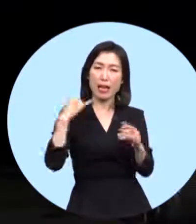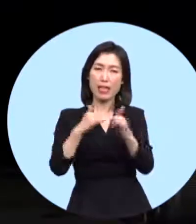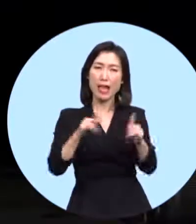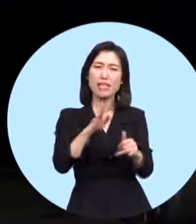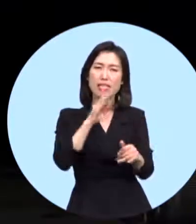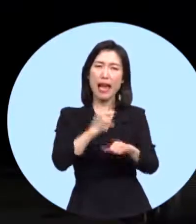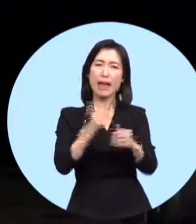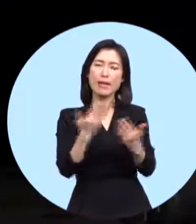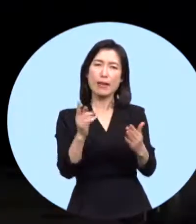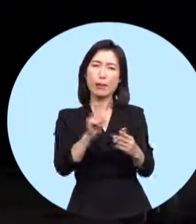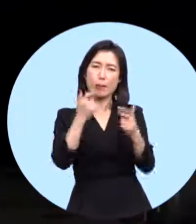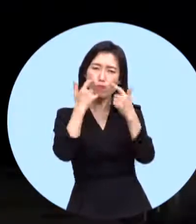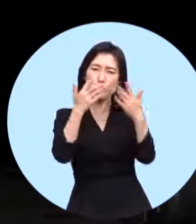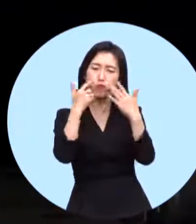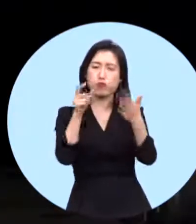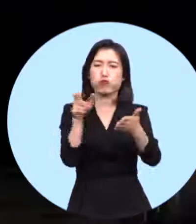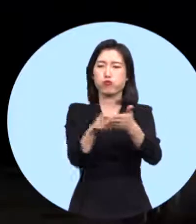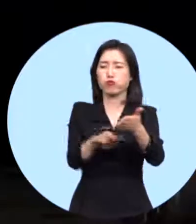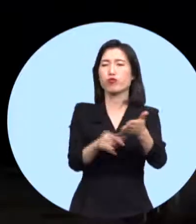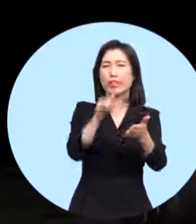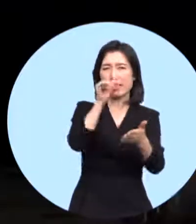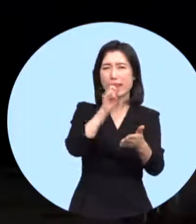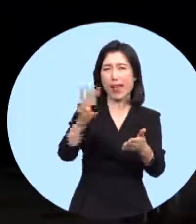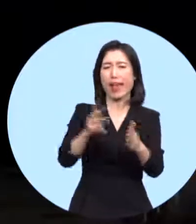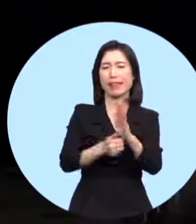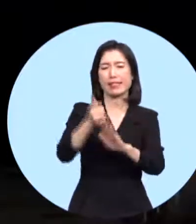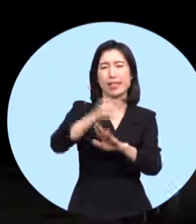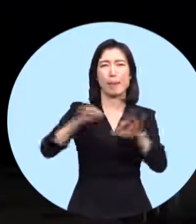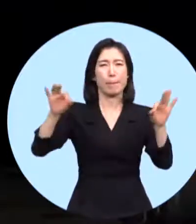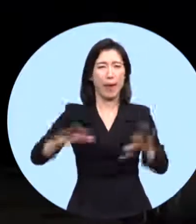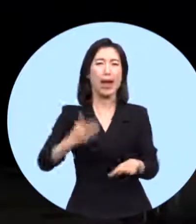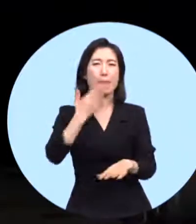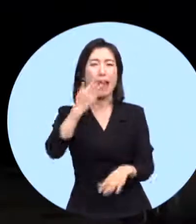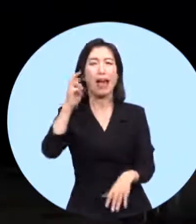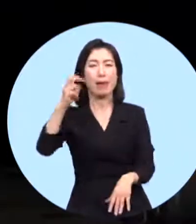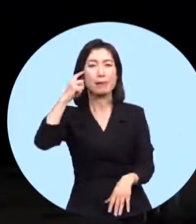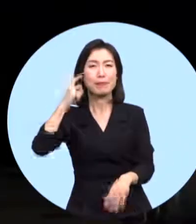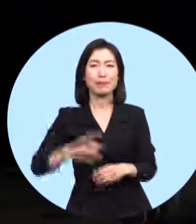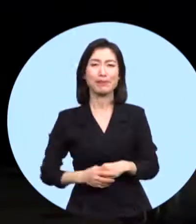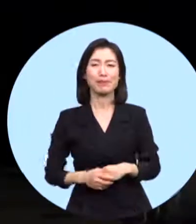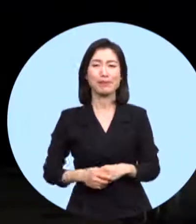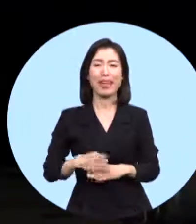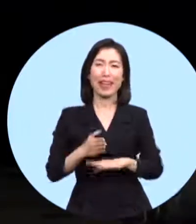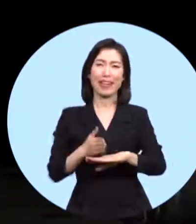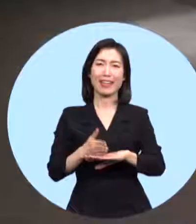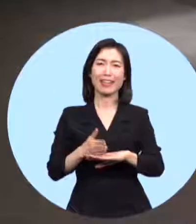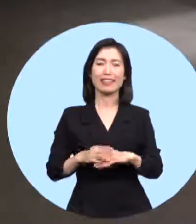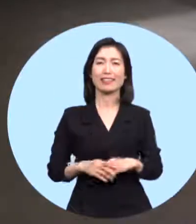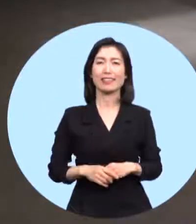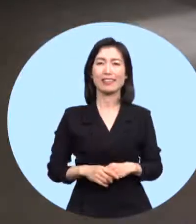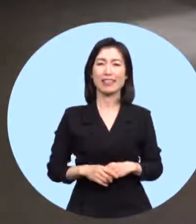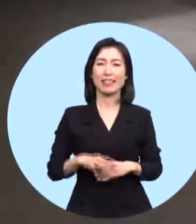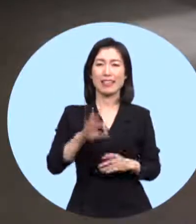이렇게 도움을 줄 수 있는 방향으로 제도가 변화하는 그런 노력으로 이어졌으면 좋겠습니다. 네, 감사합니다. 또